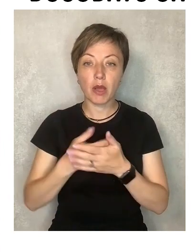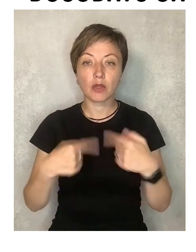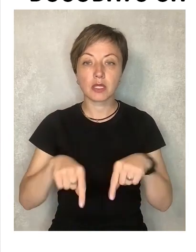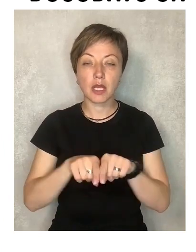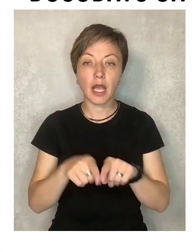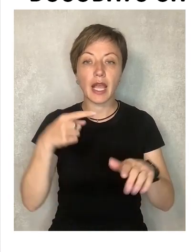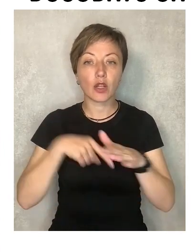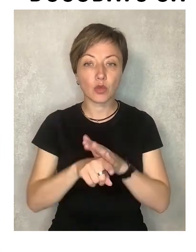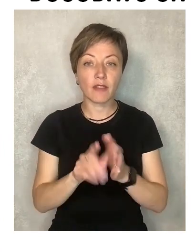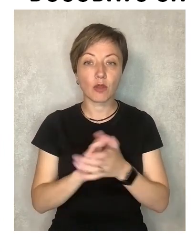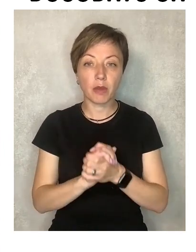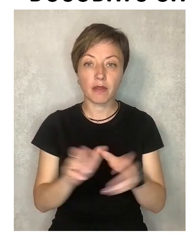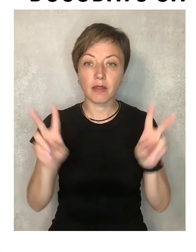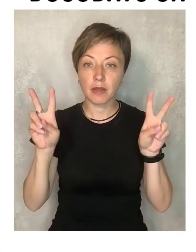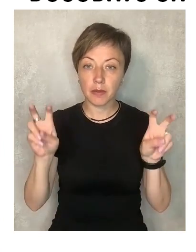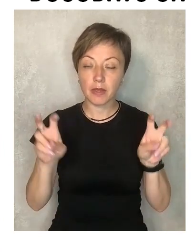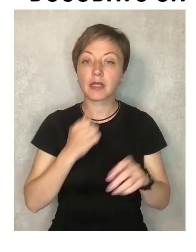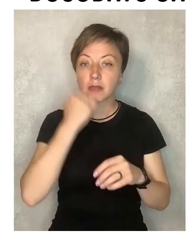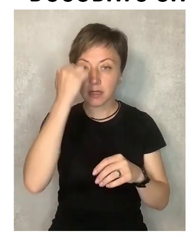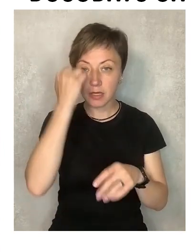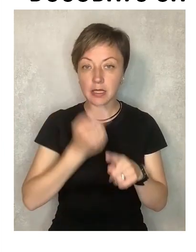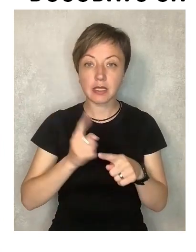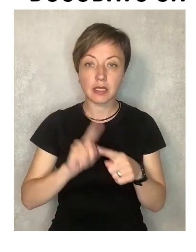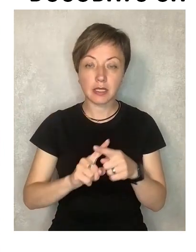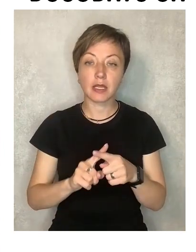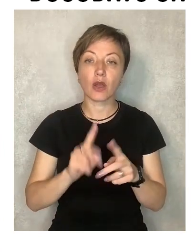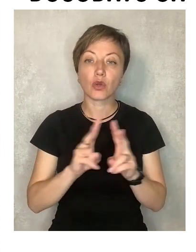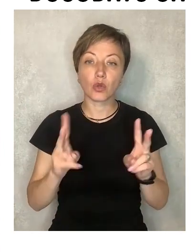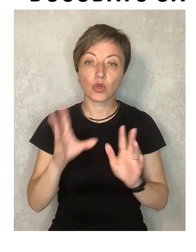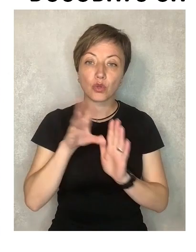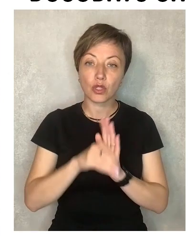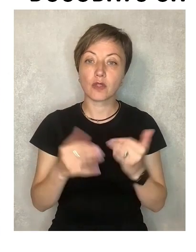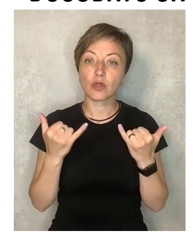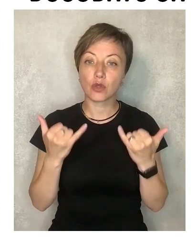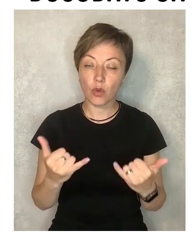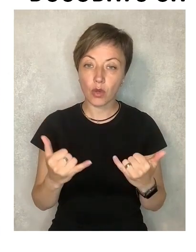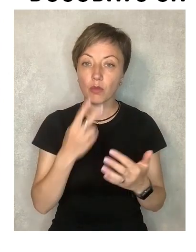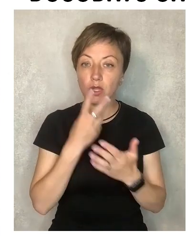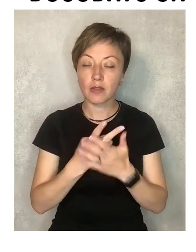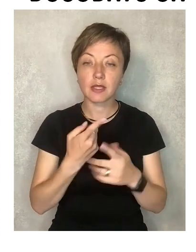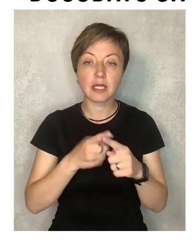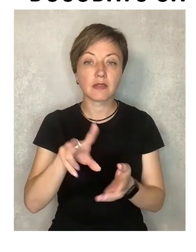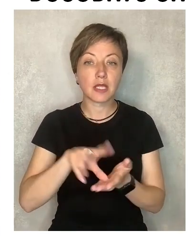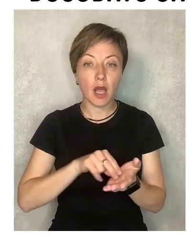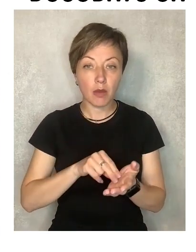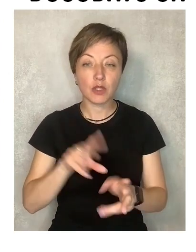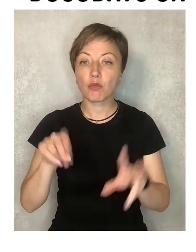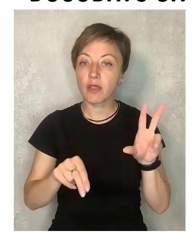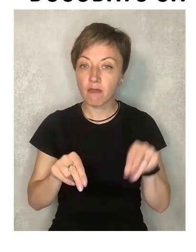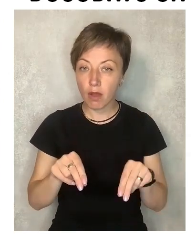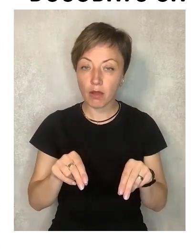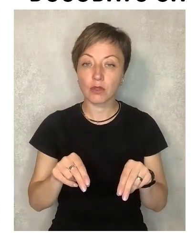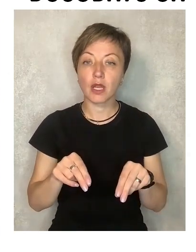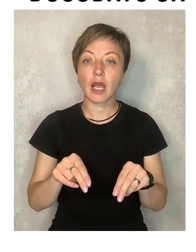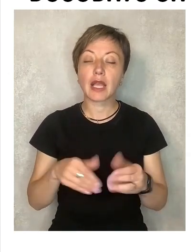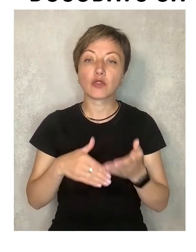«Інклюзивна привітня». Дякую їм за це і дуже дякую всім, хто долучився сьогодні, хто подивиться це в записі. Сподіваюсь, що інструменти